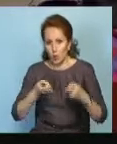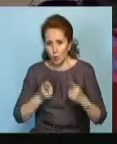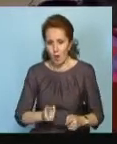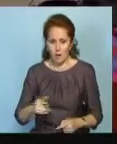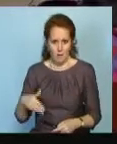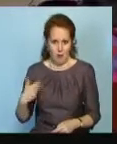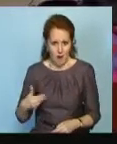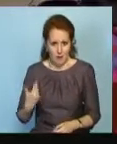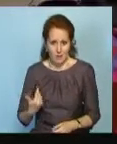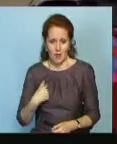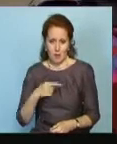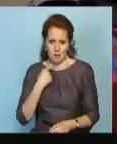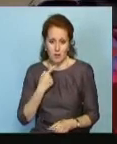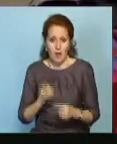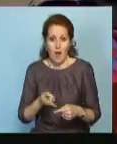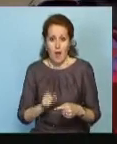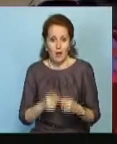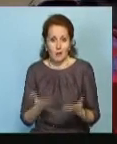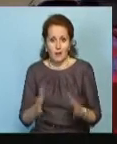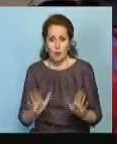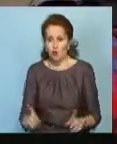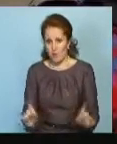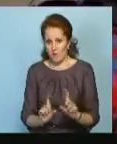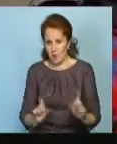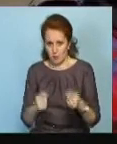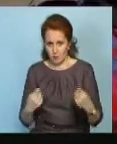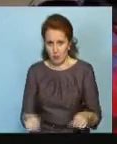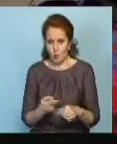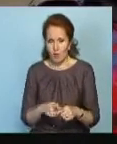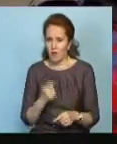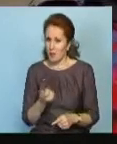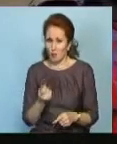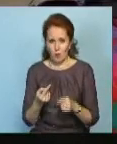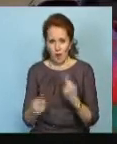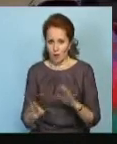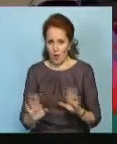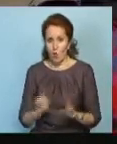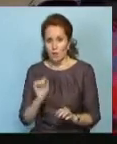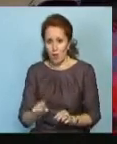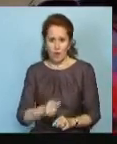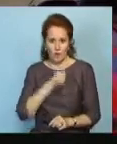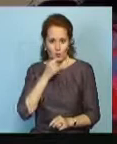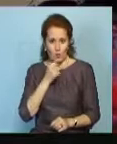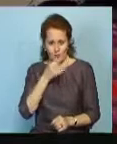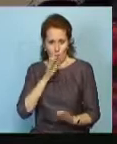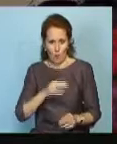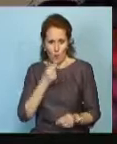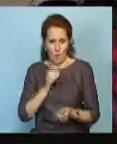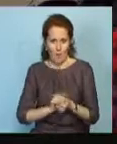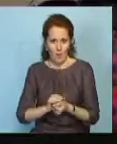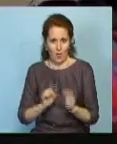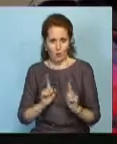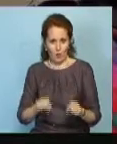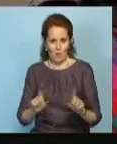сказала, для ребенка. Это не то, что в магазине продают, это немного не то. Даже взрослый иногда не переварит то, что в магазине. А